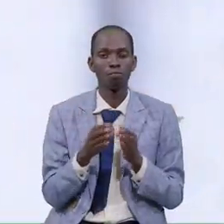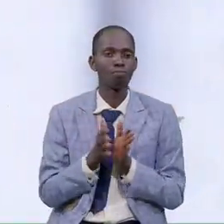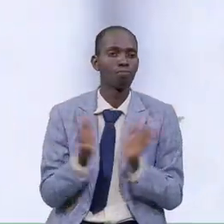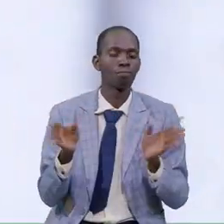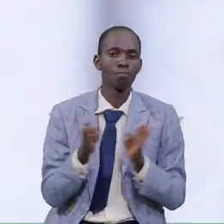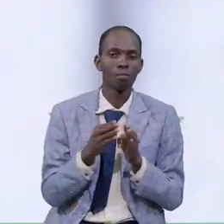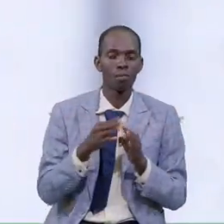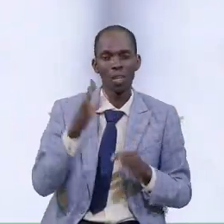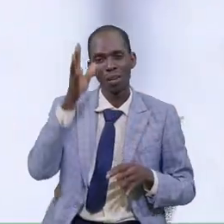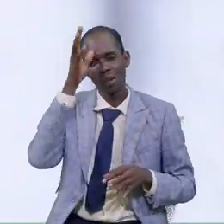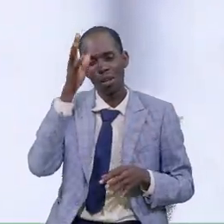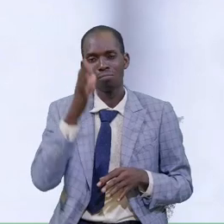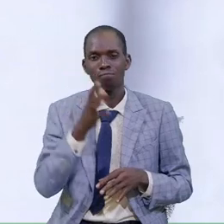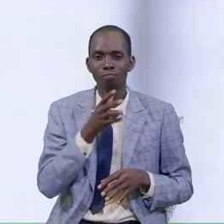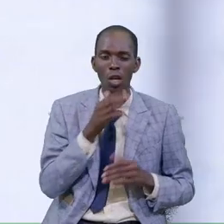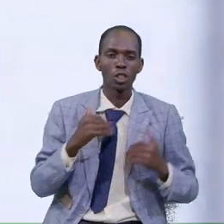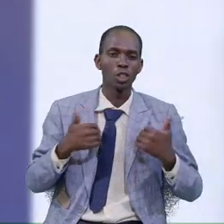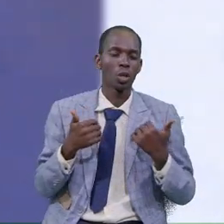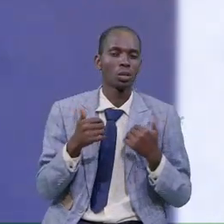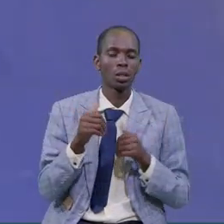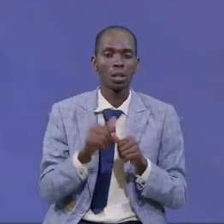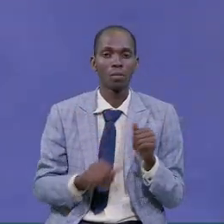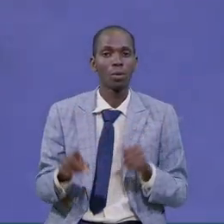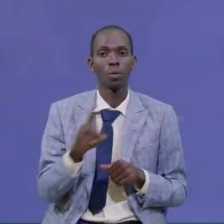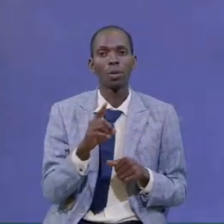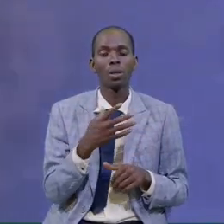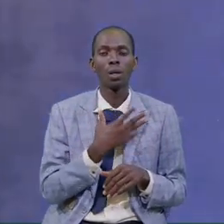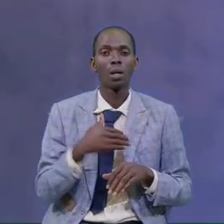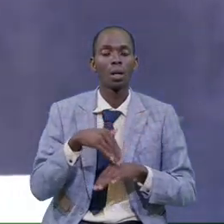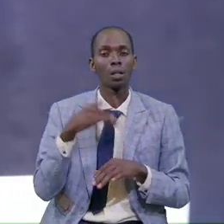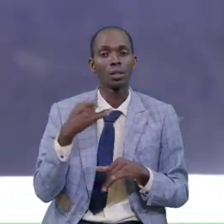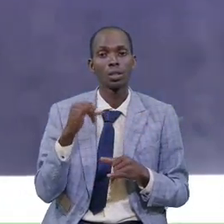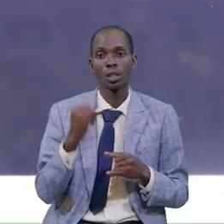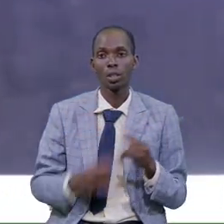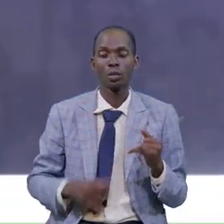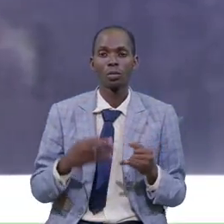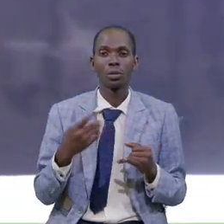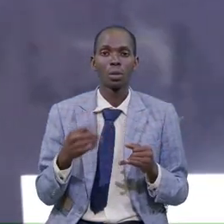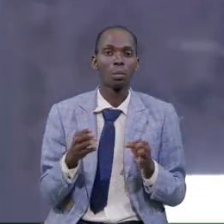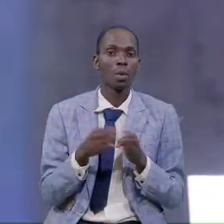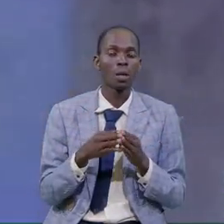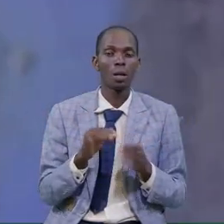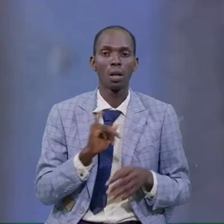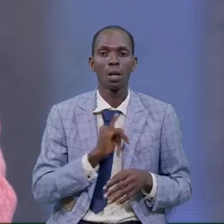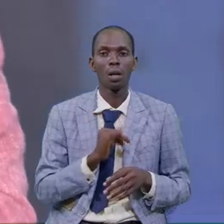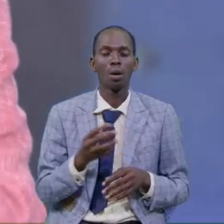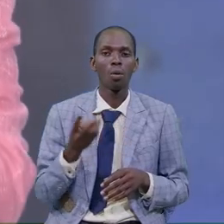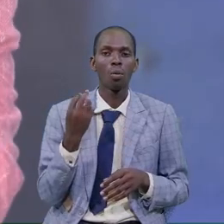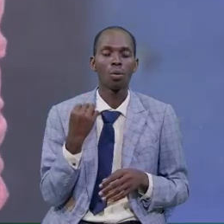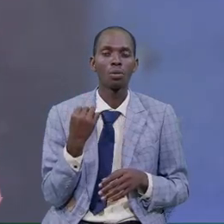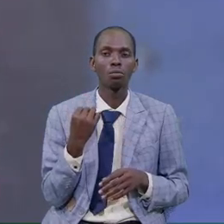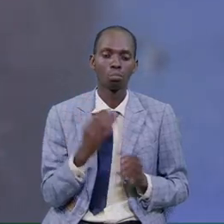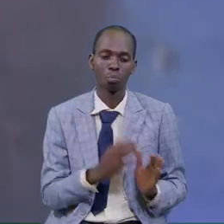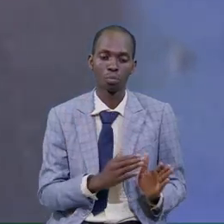Père, mère, les jeunes et les autres. Et à la fin de la séance, j'étais sur le point de